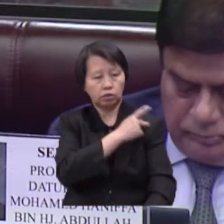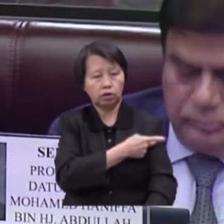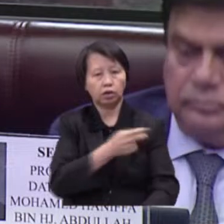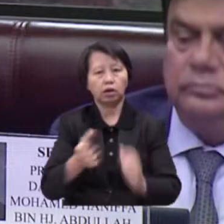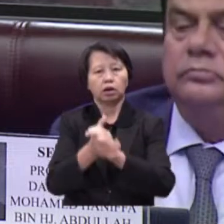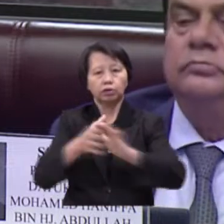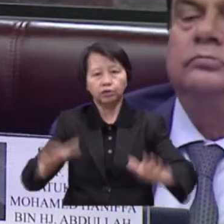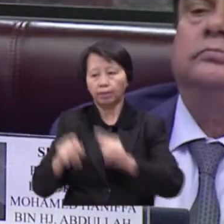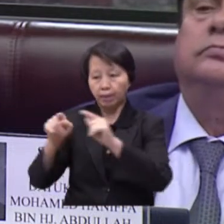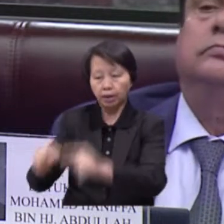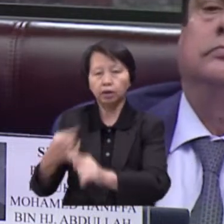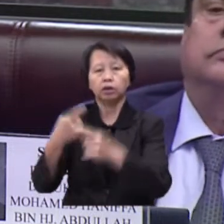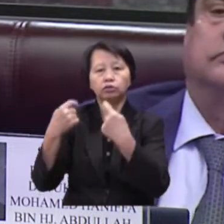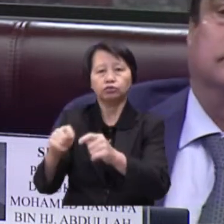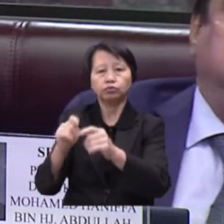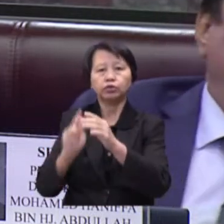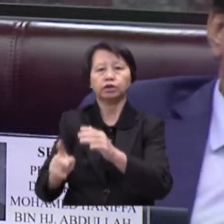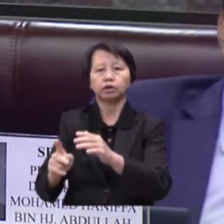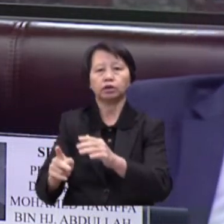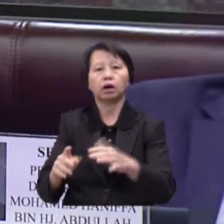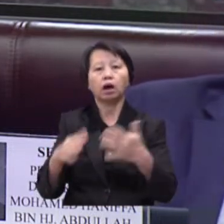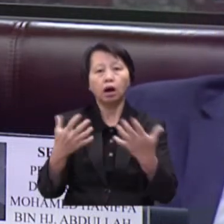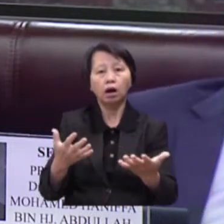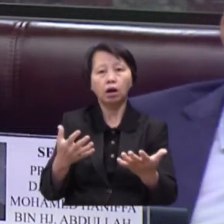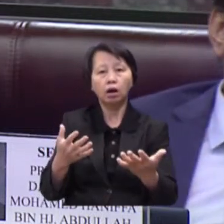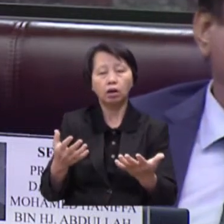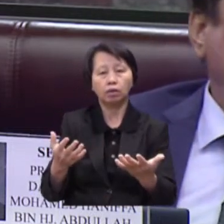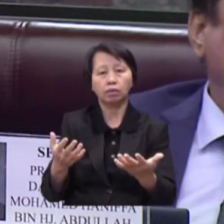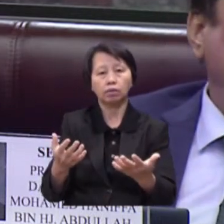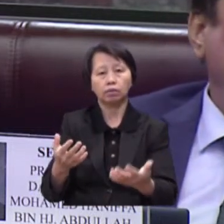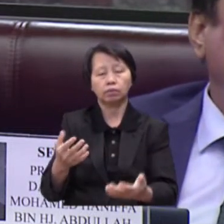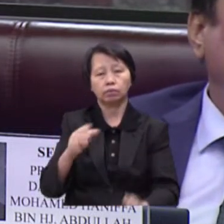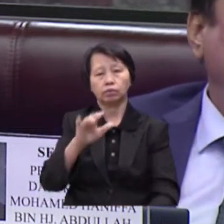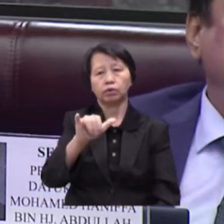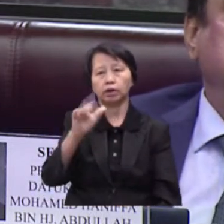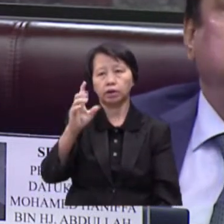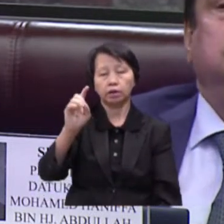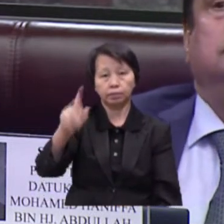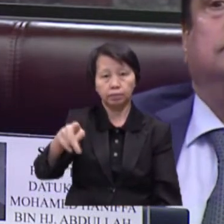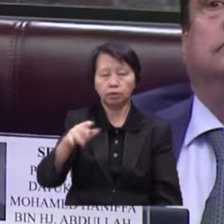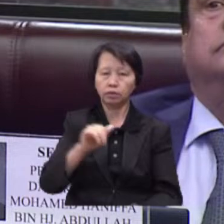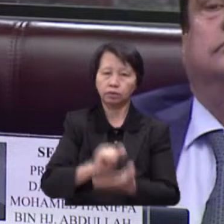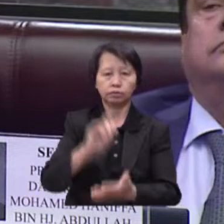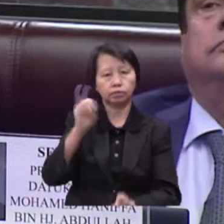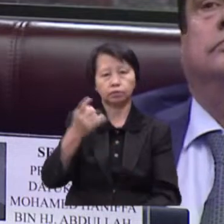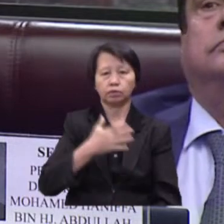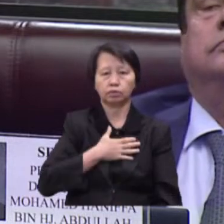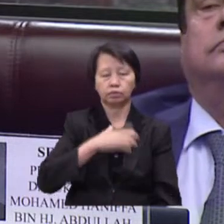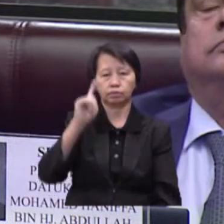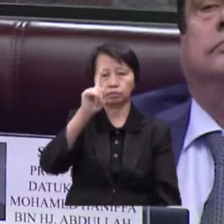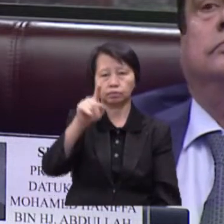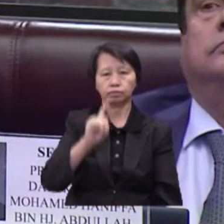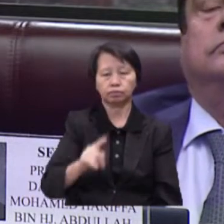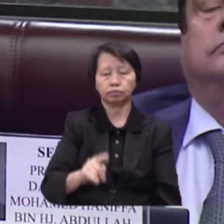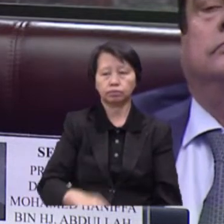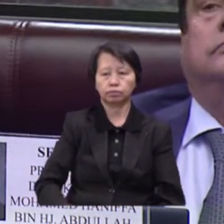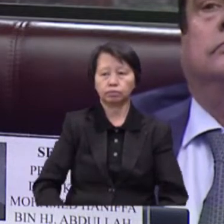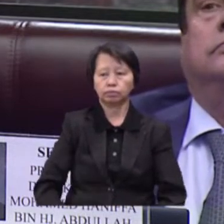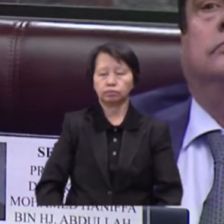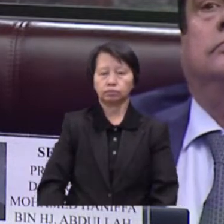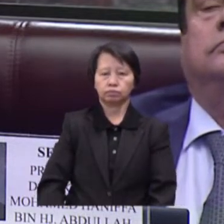menyelamatkan beliau dari percobaan membunuh diri Tuhan yang betul itu saja yang saya ingin bahas karena